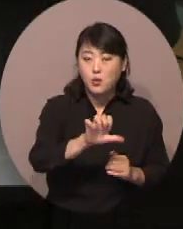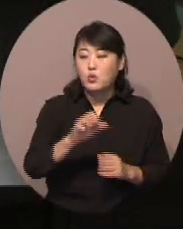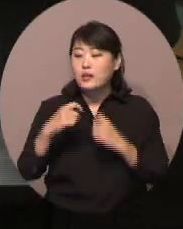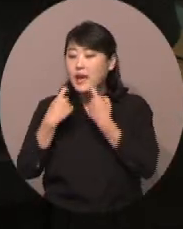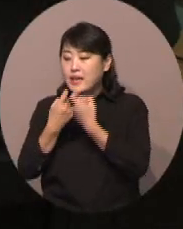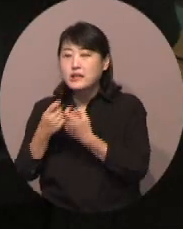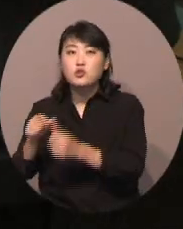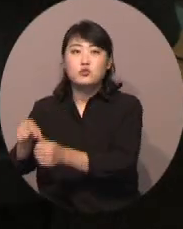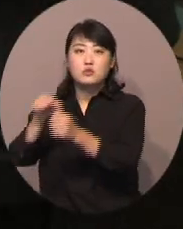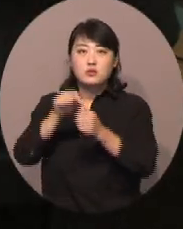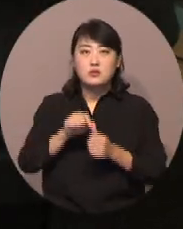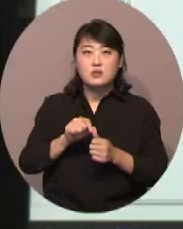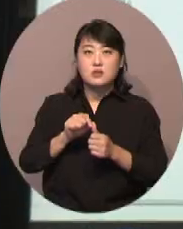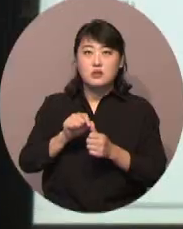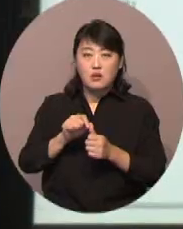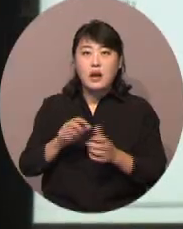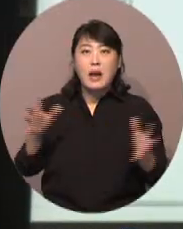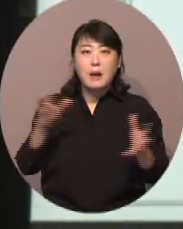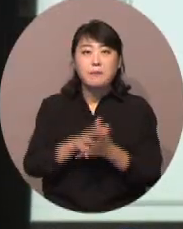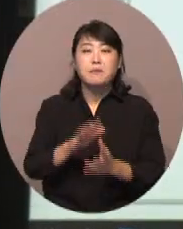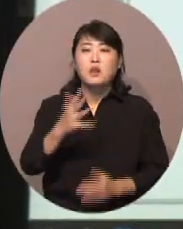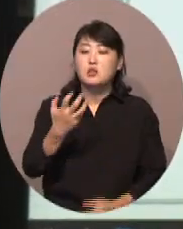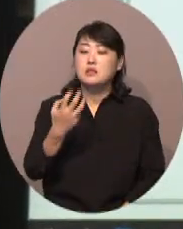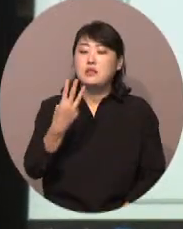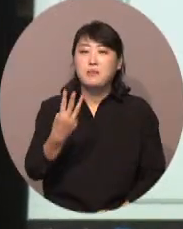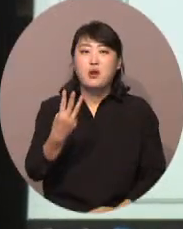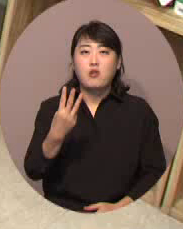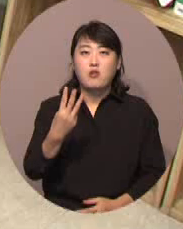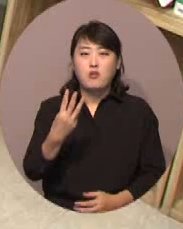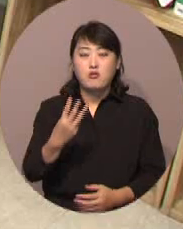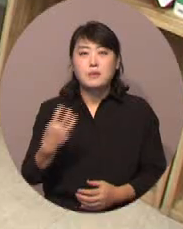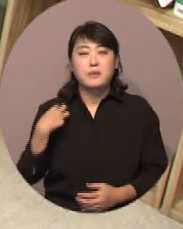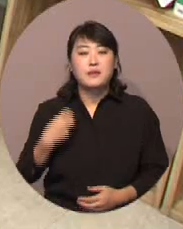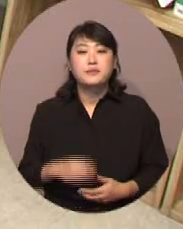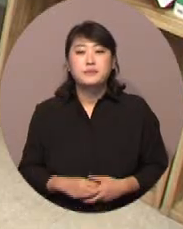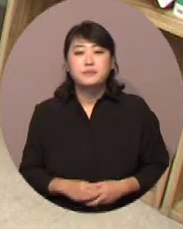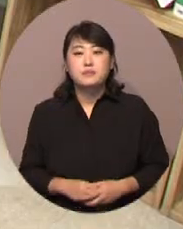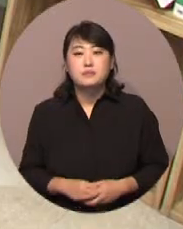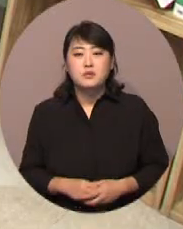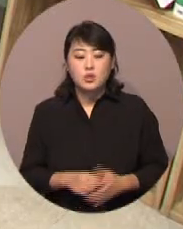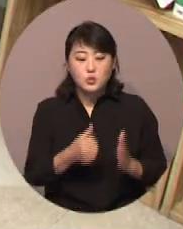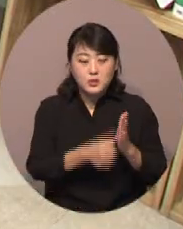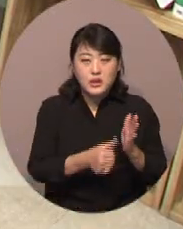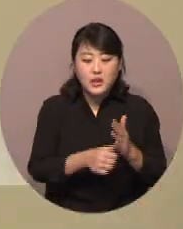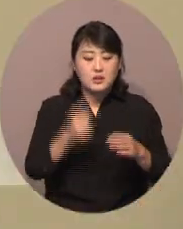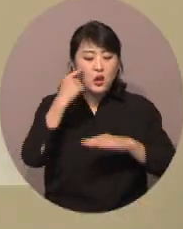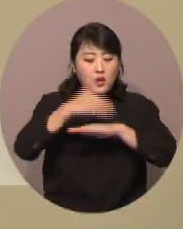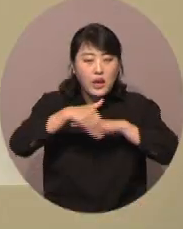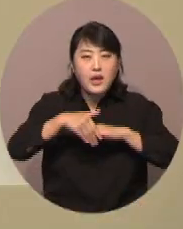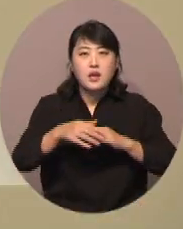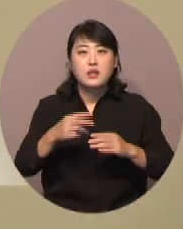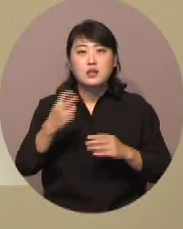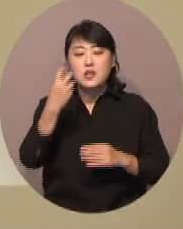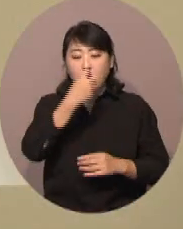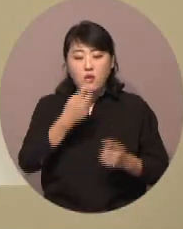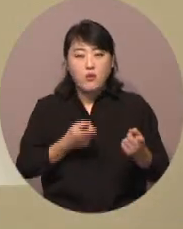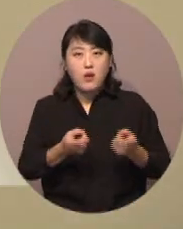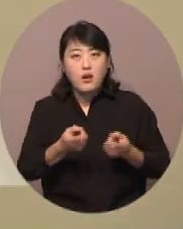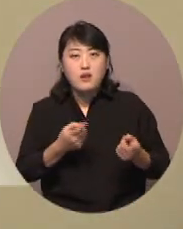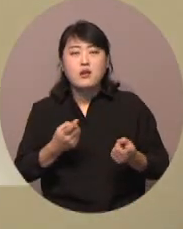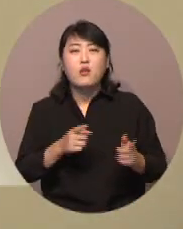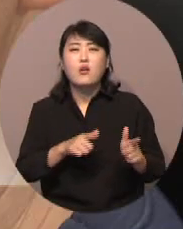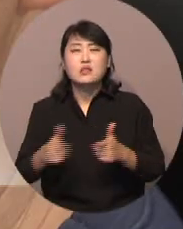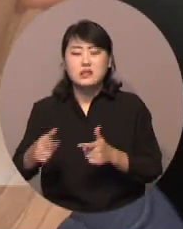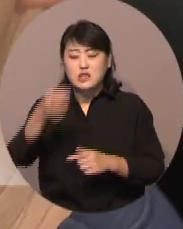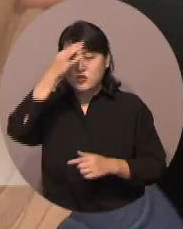심사관 38명 등 세명으로 운영됩니다 2차전지의 소재 설계 제어 관리 등 기술 생태의